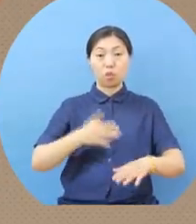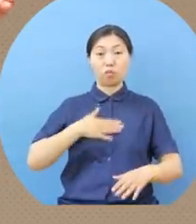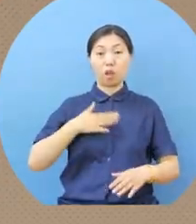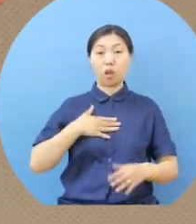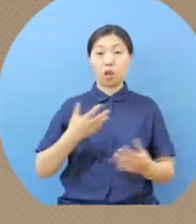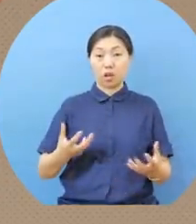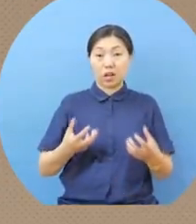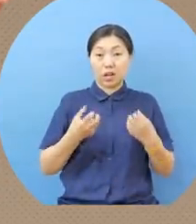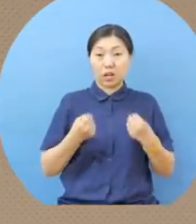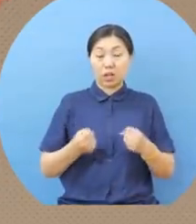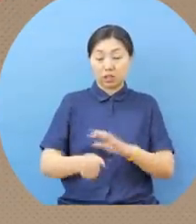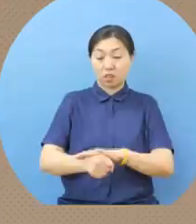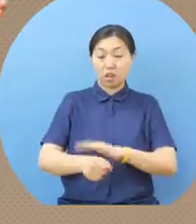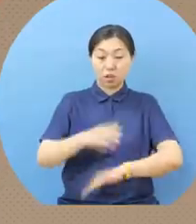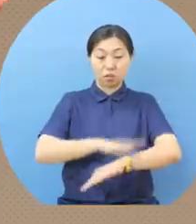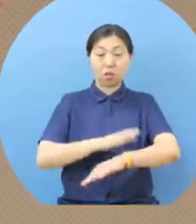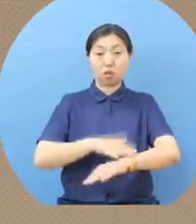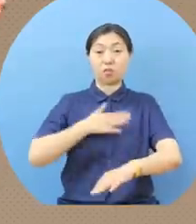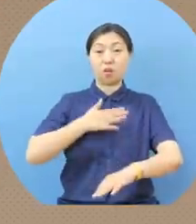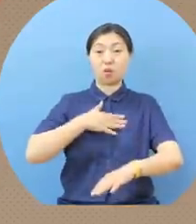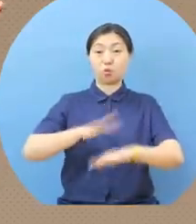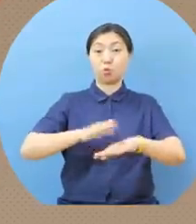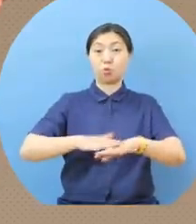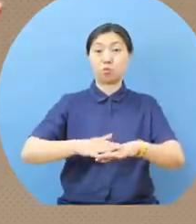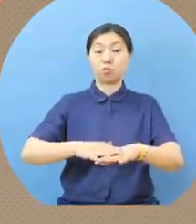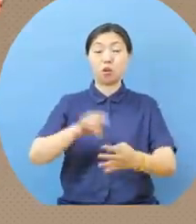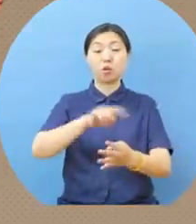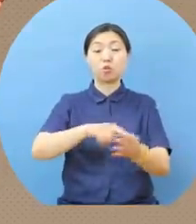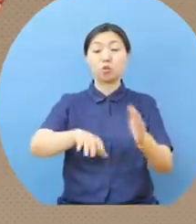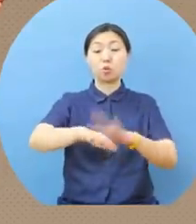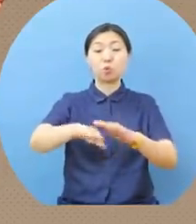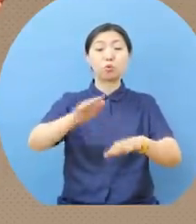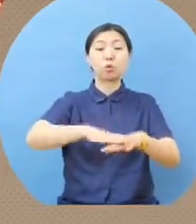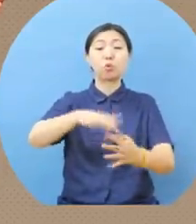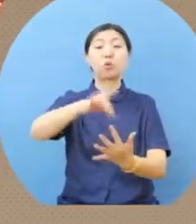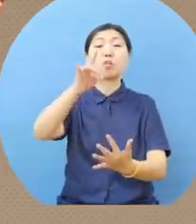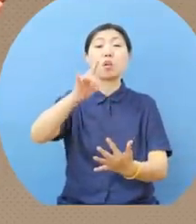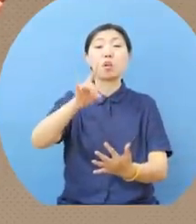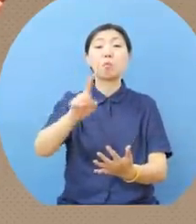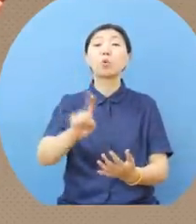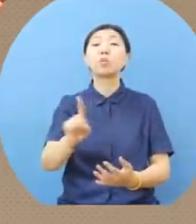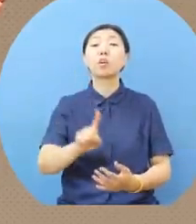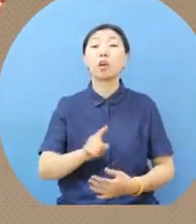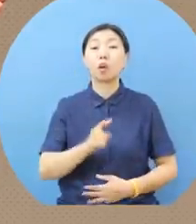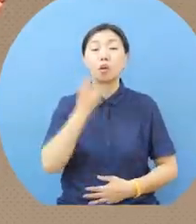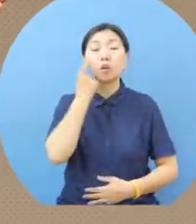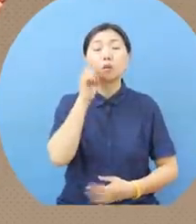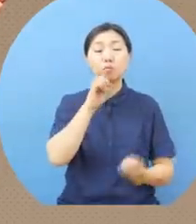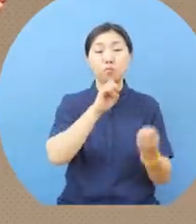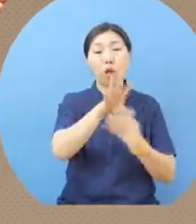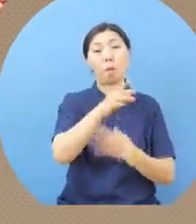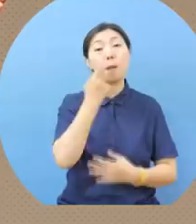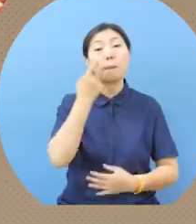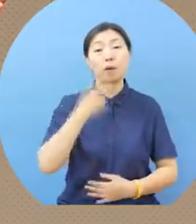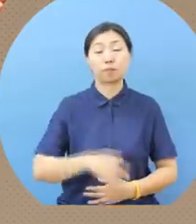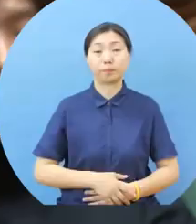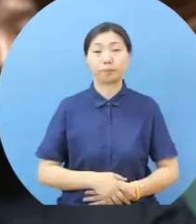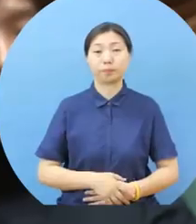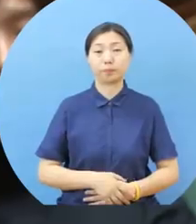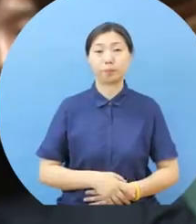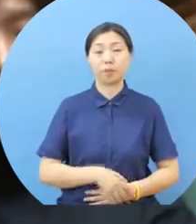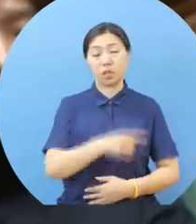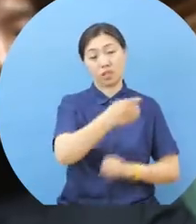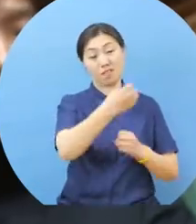인데 유튜브 중 하나를 선택하라고 어떻게 아까 제가 아들이 그렇게 있을 때